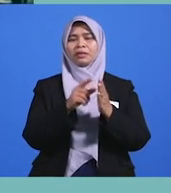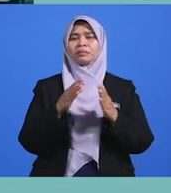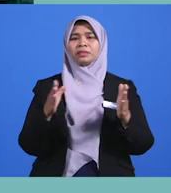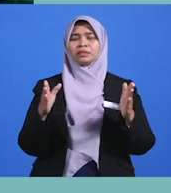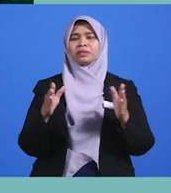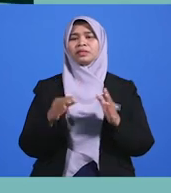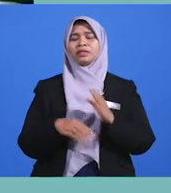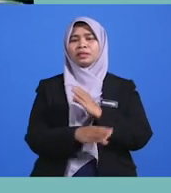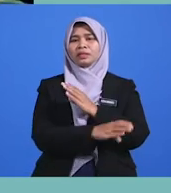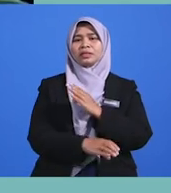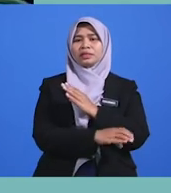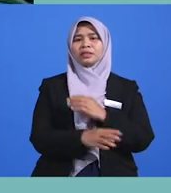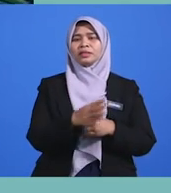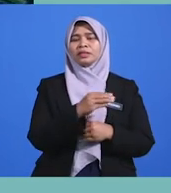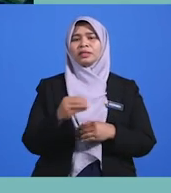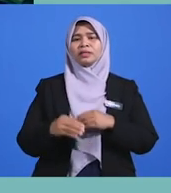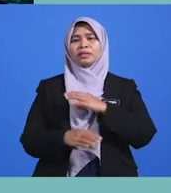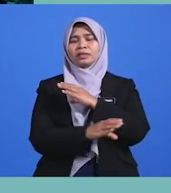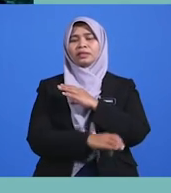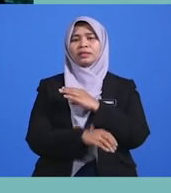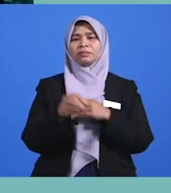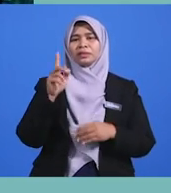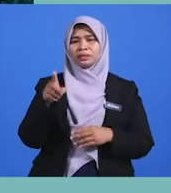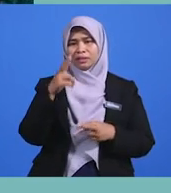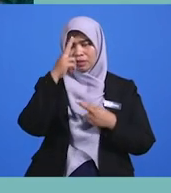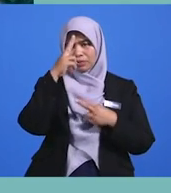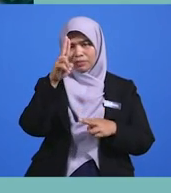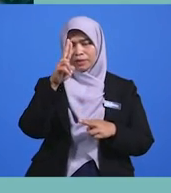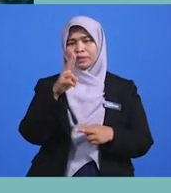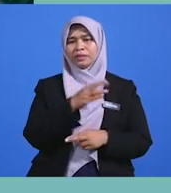negeri dan negara yang perlu dihormati dan dipelihara.